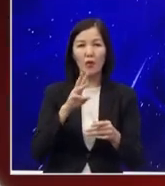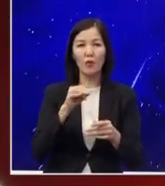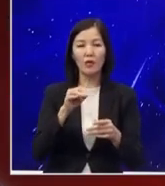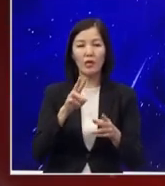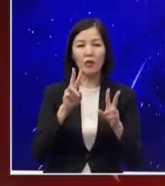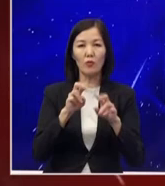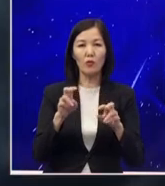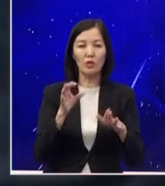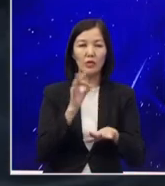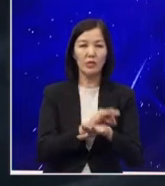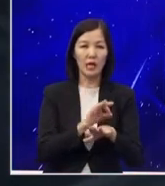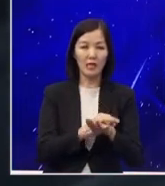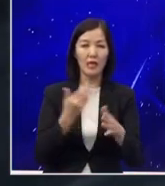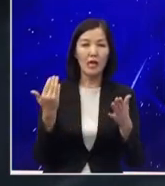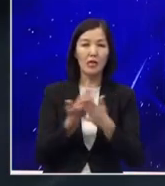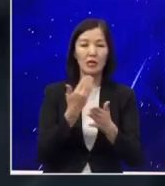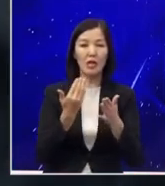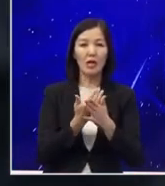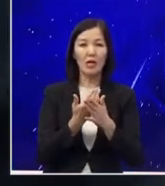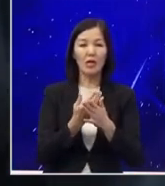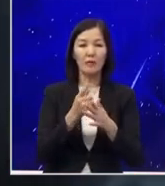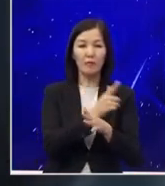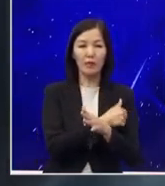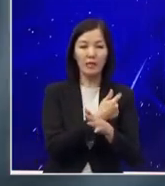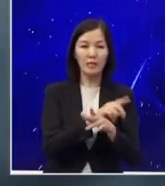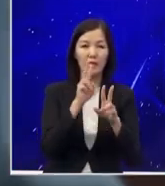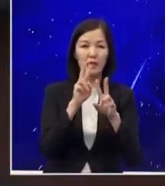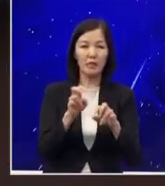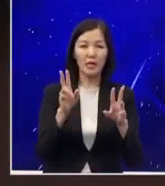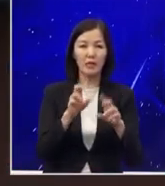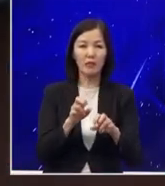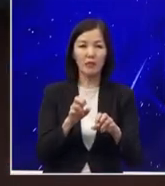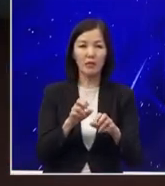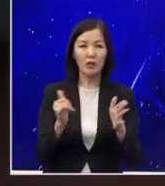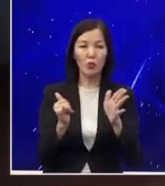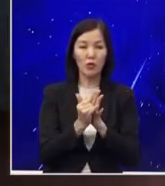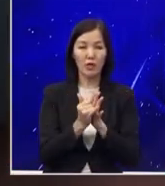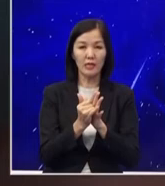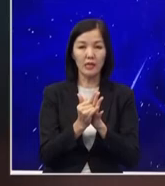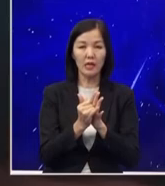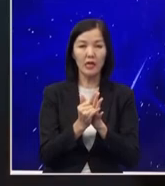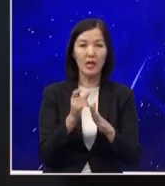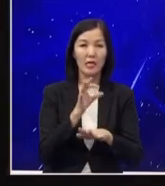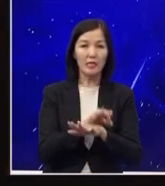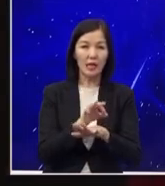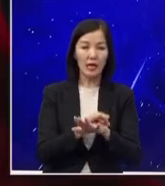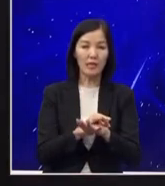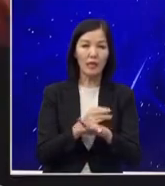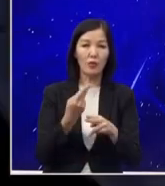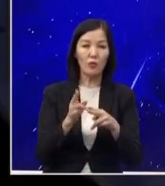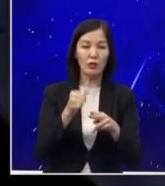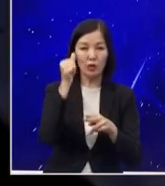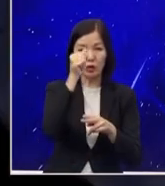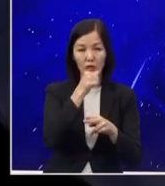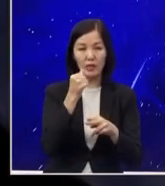Watch сағаттары. Негізгі жаңалық құрылғыға медициналық диагностикалық пульсоксиметр орналастырылған. Бұл сағаттар осы жылдың қазан